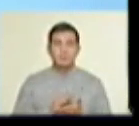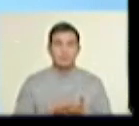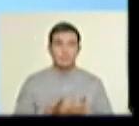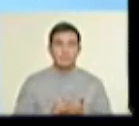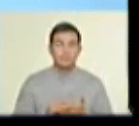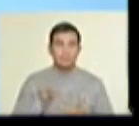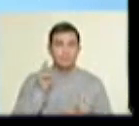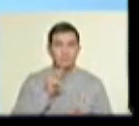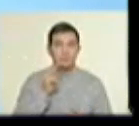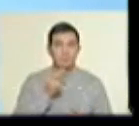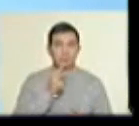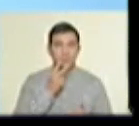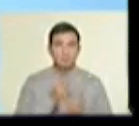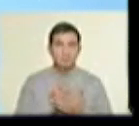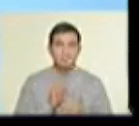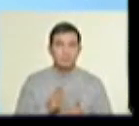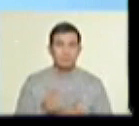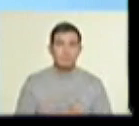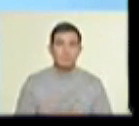birgalikda o'rganib olamiz.